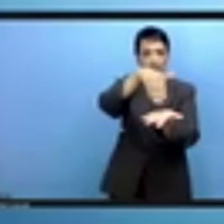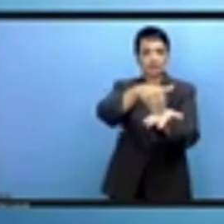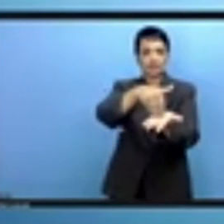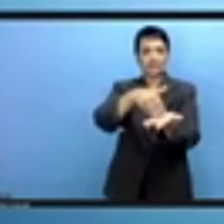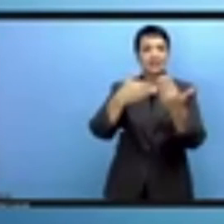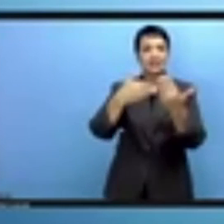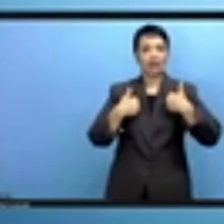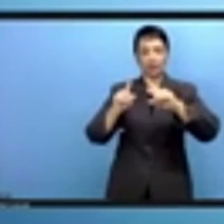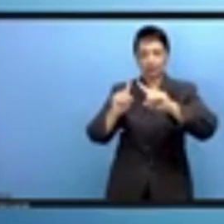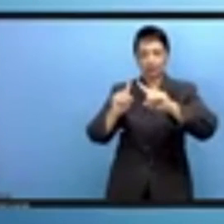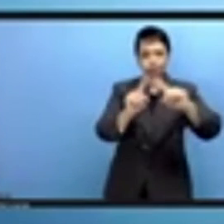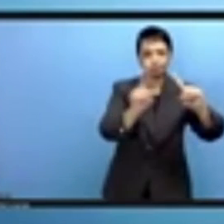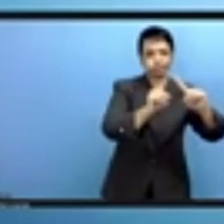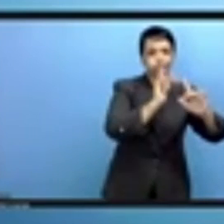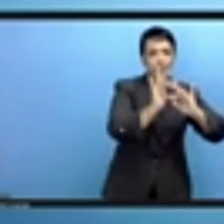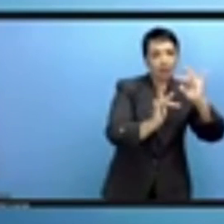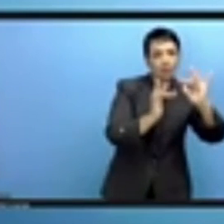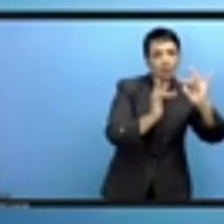心谨慎，